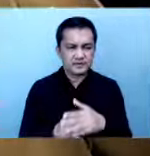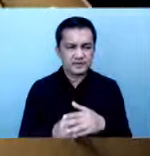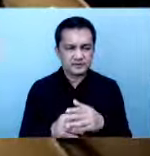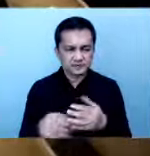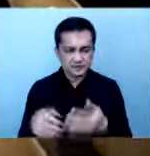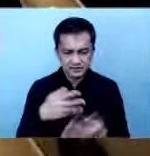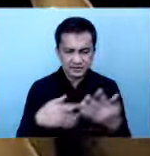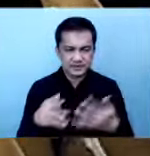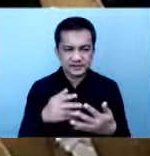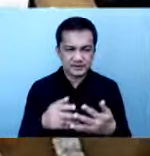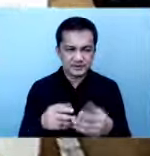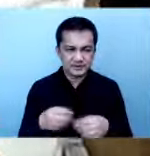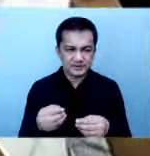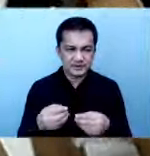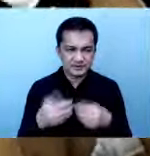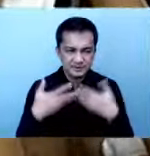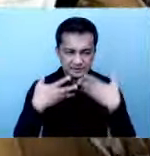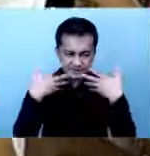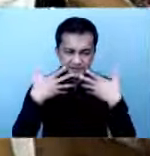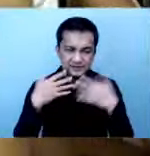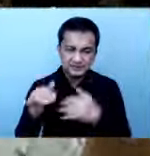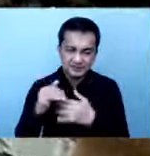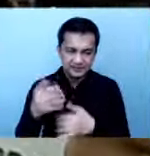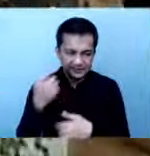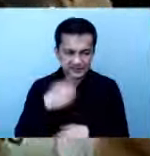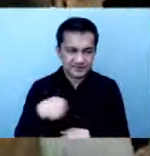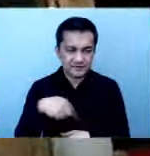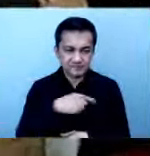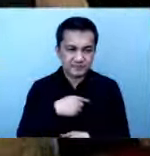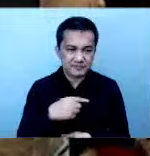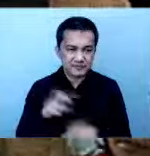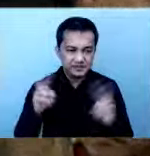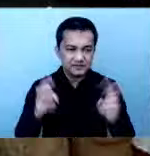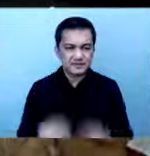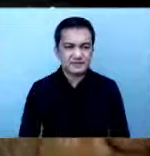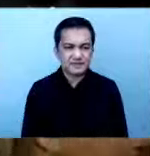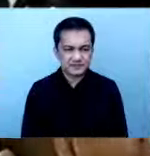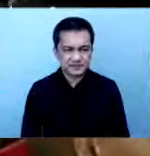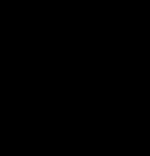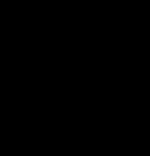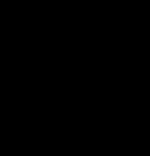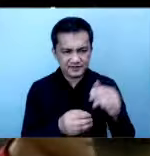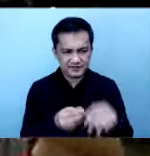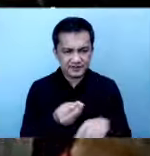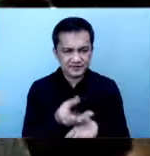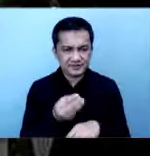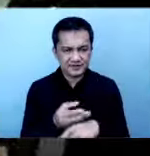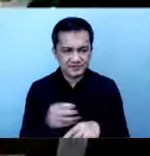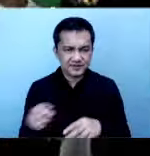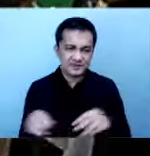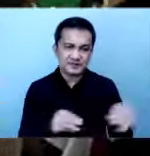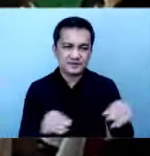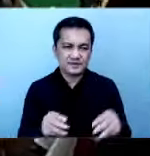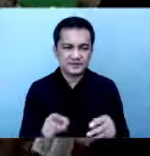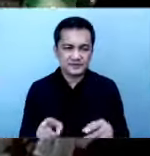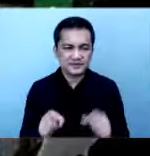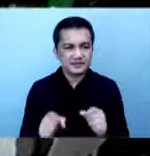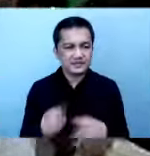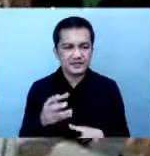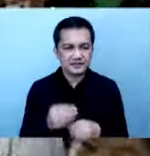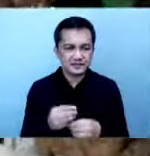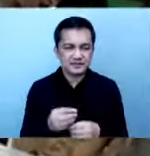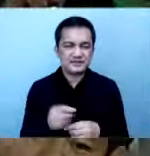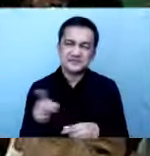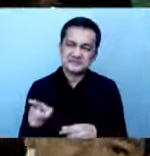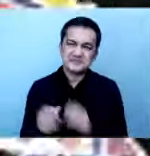on their faces, as well as ours. So this is what it's all about. Hopefully, you know, we get to show them a few moves and then they can add it to their bag and